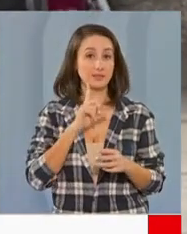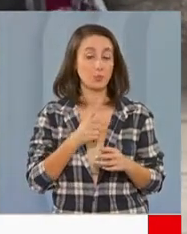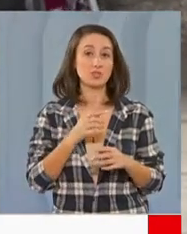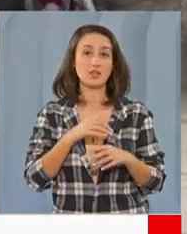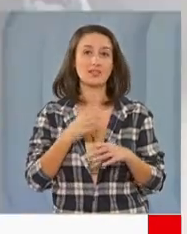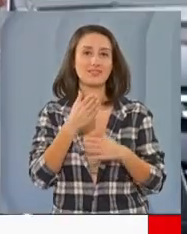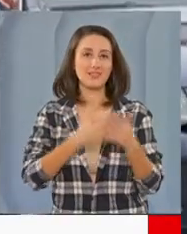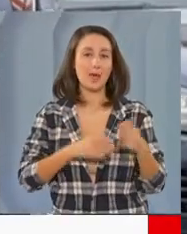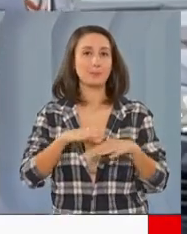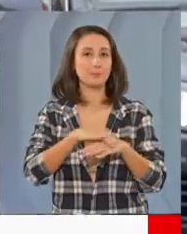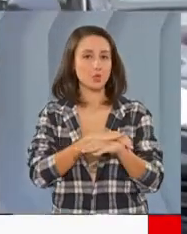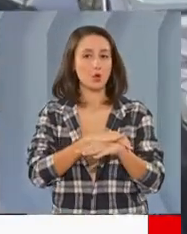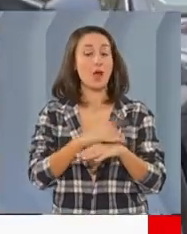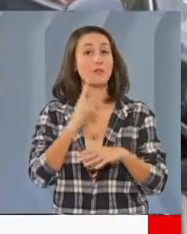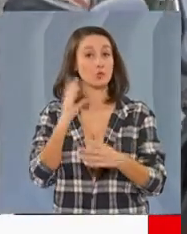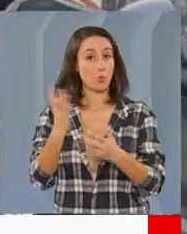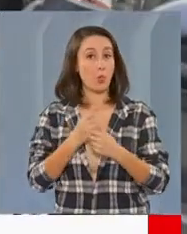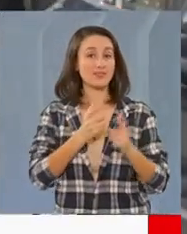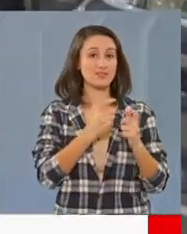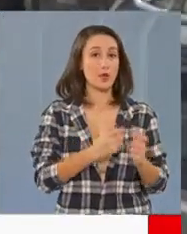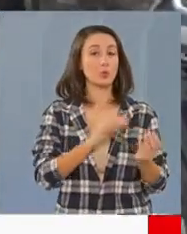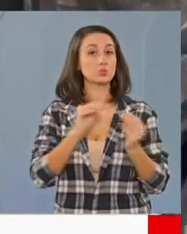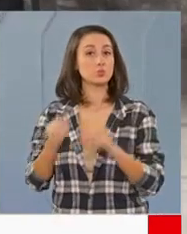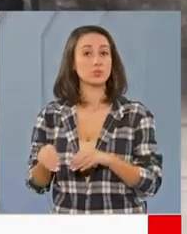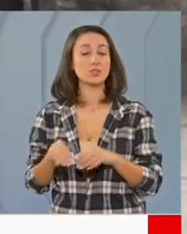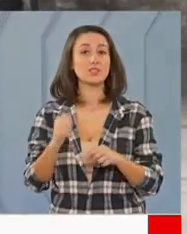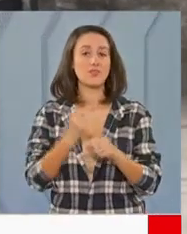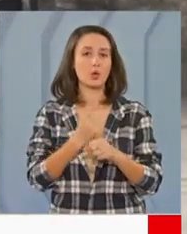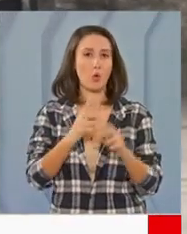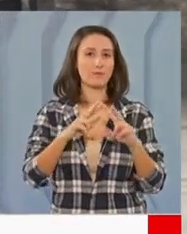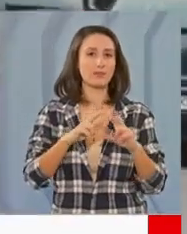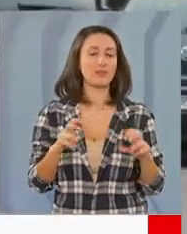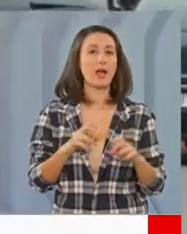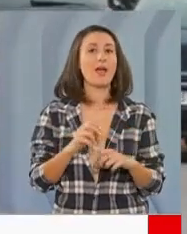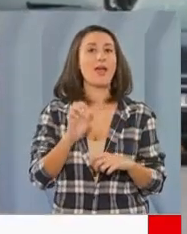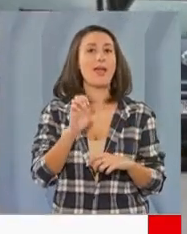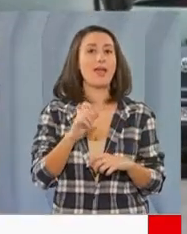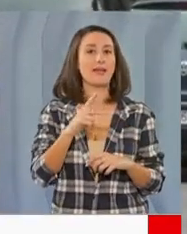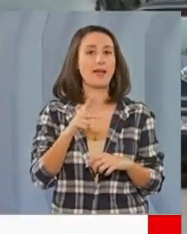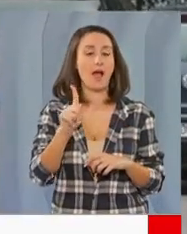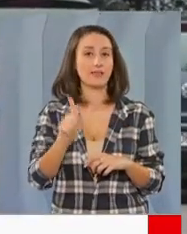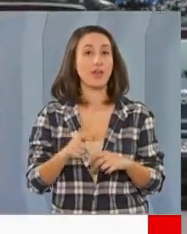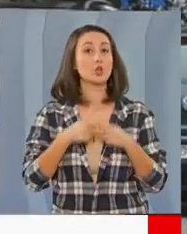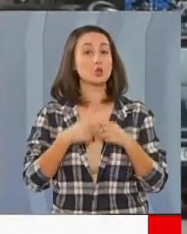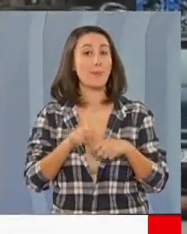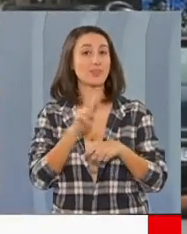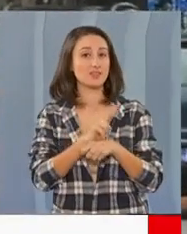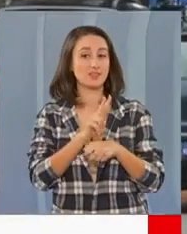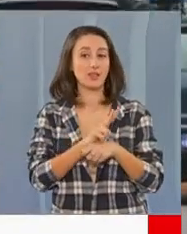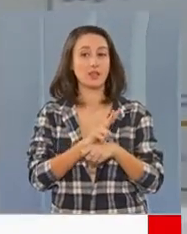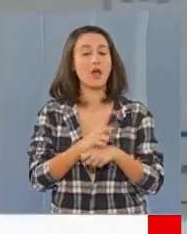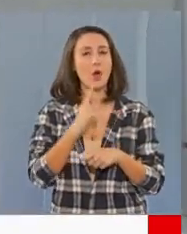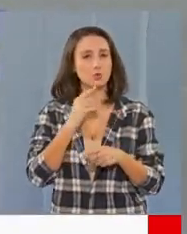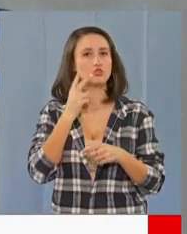se amputeze piciorul. A fost luată din salon și dusă ca să-i se facă un EKG cu targa. Doamnele asistente, infirmiere,